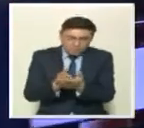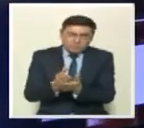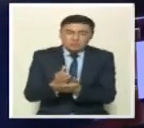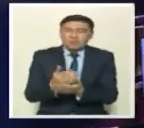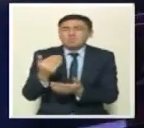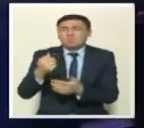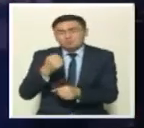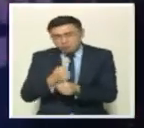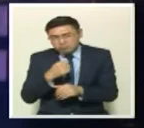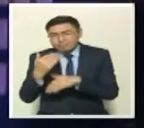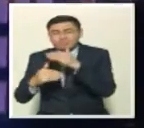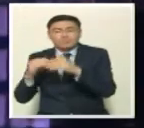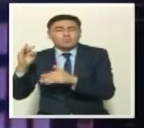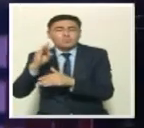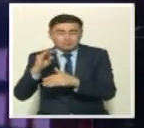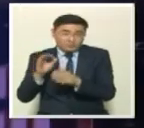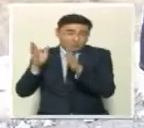ступени своего дела